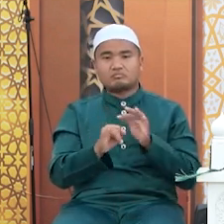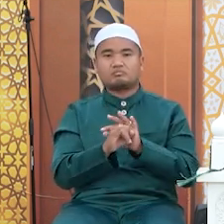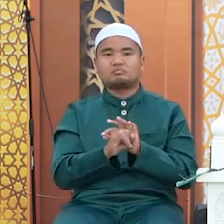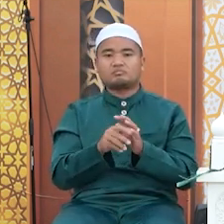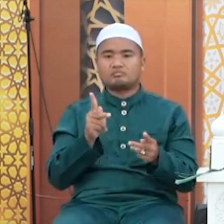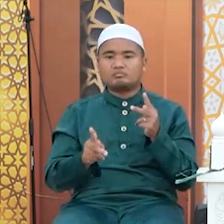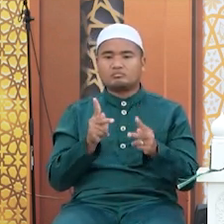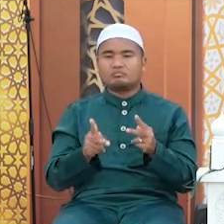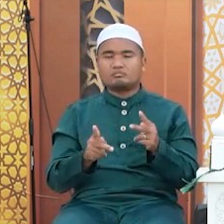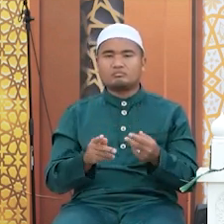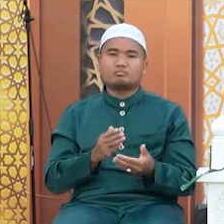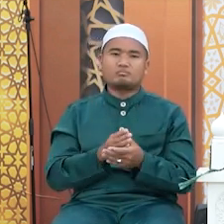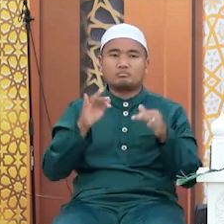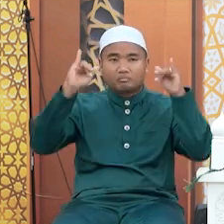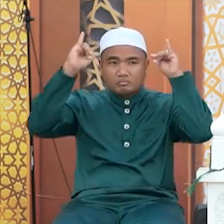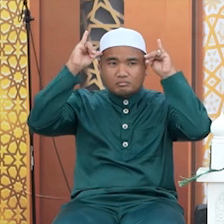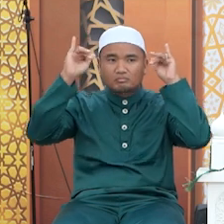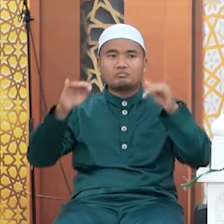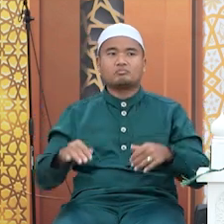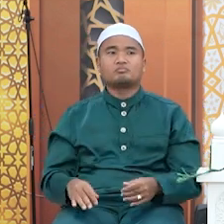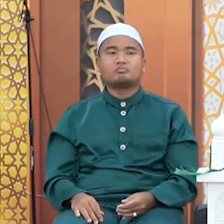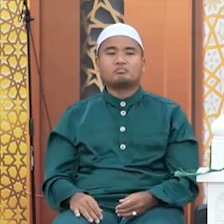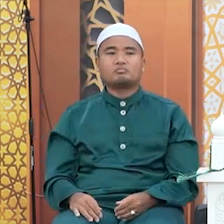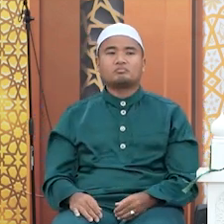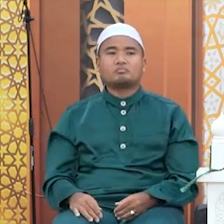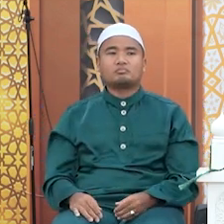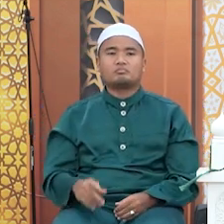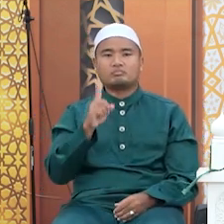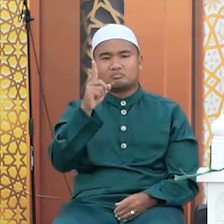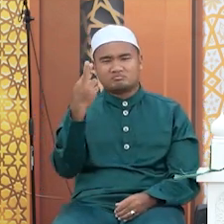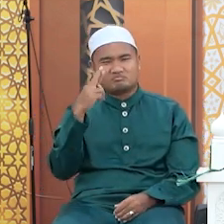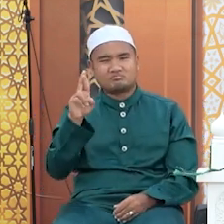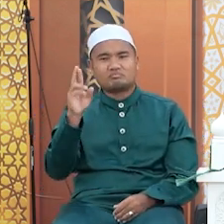berapa? Ha, dia kata kalau grade A tu RM1,000 sedap.